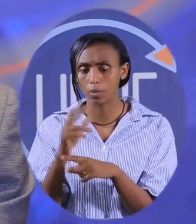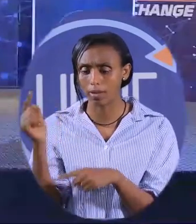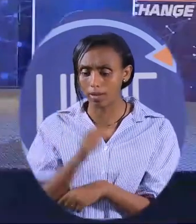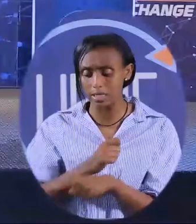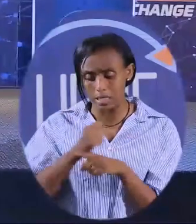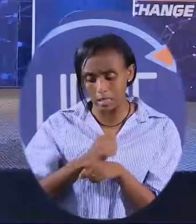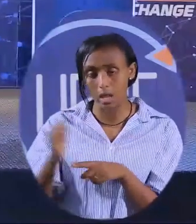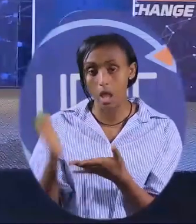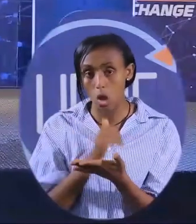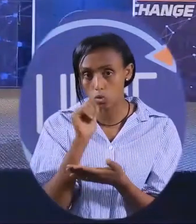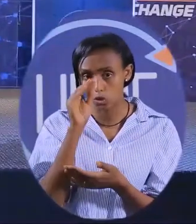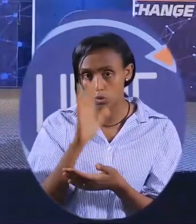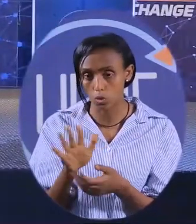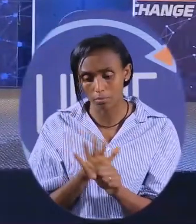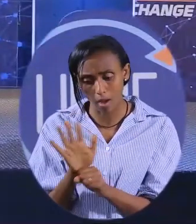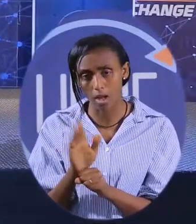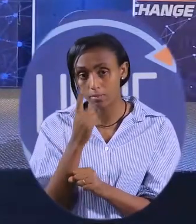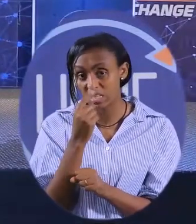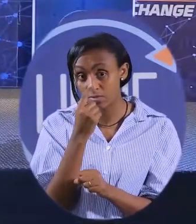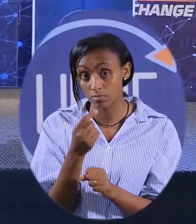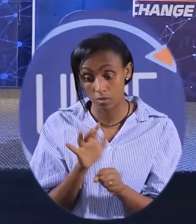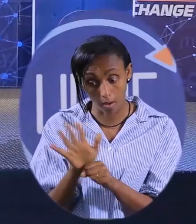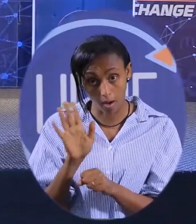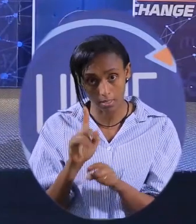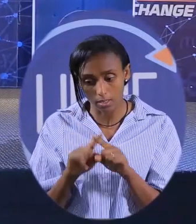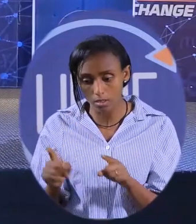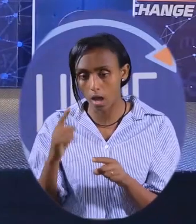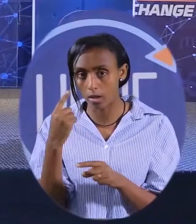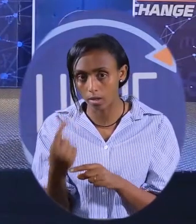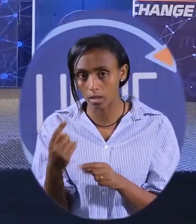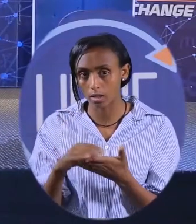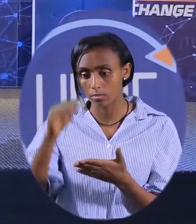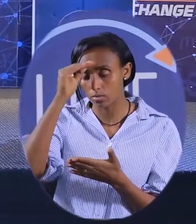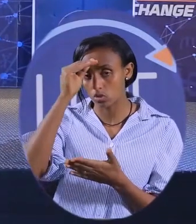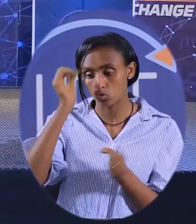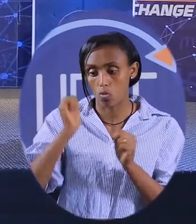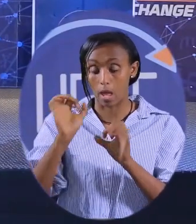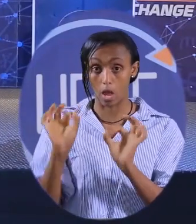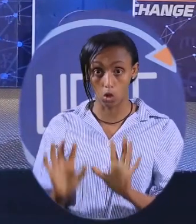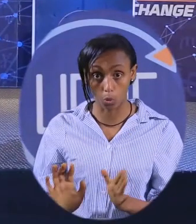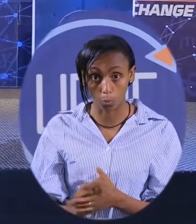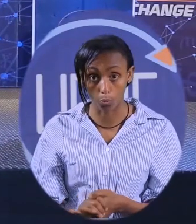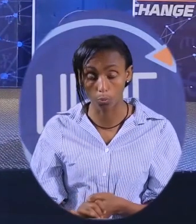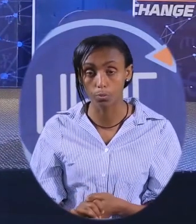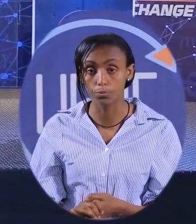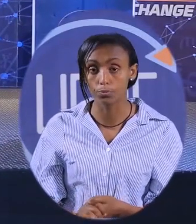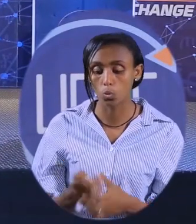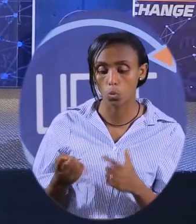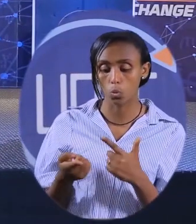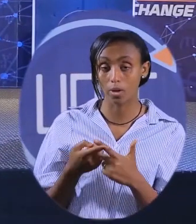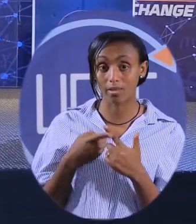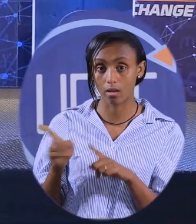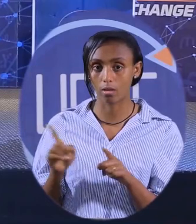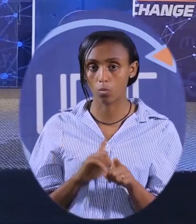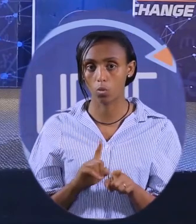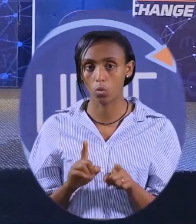ሰው። ስልጠና ወስዶ ሰው ይበቃል፣ በልምድም ይበቃል። ግን አንደኛ አካዳሚክ ባክግራውንድ የሌለው፣ ሁለተኛ ደግሞ